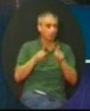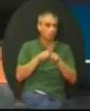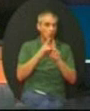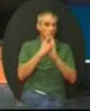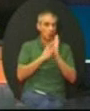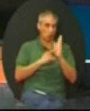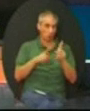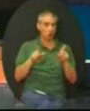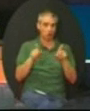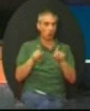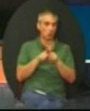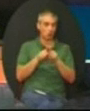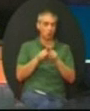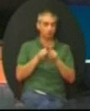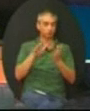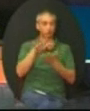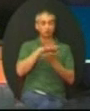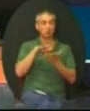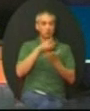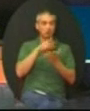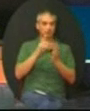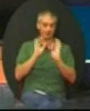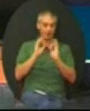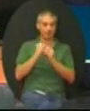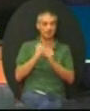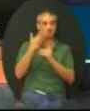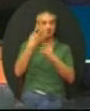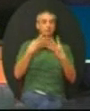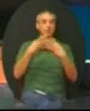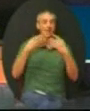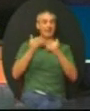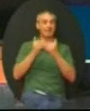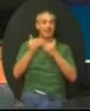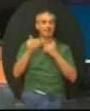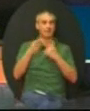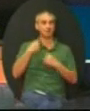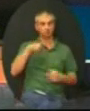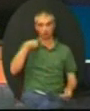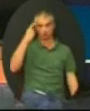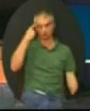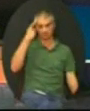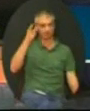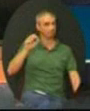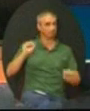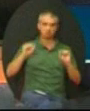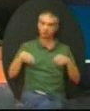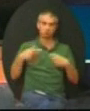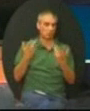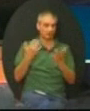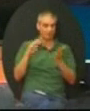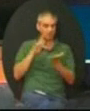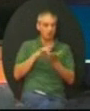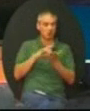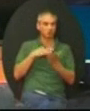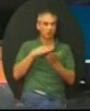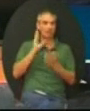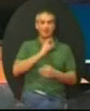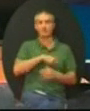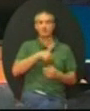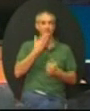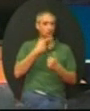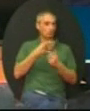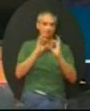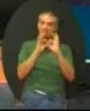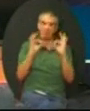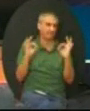חוק עם אותם שכונות באמת שמחוץ לגדר ההפרדה, שבעצם אנחנו יודעים שהמשילות שם והנוכחות שלנו גם של עיריית ירושלים